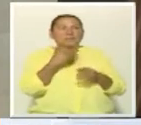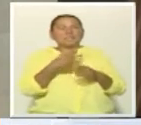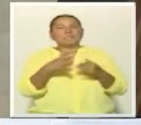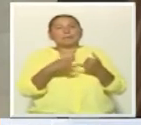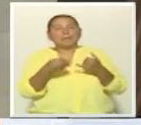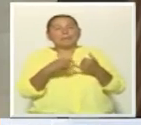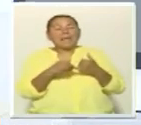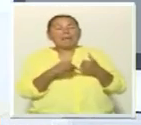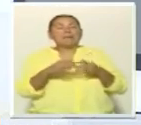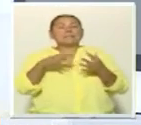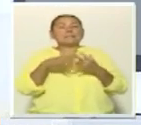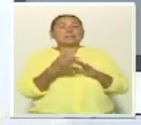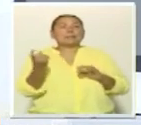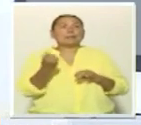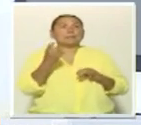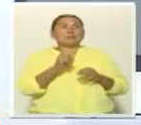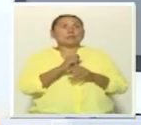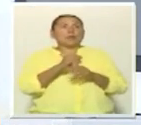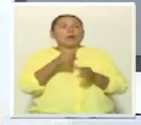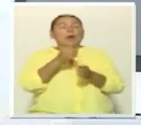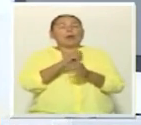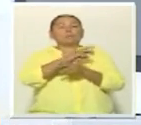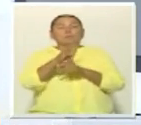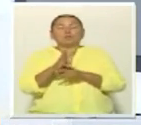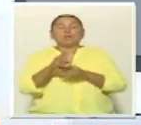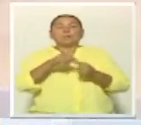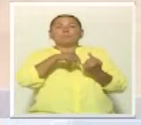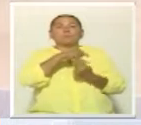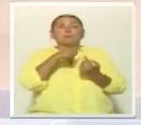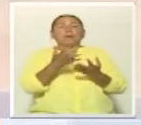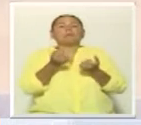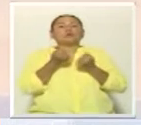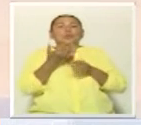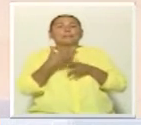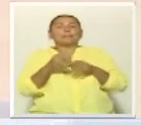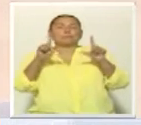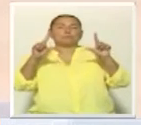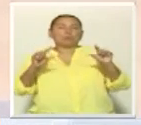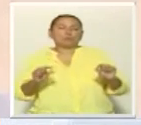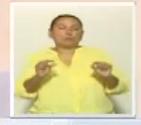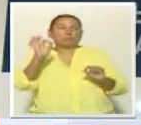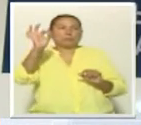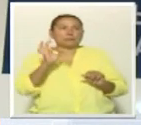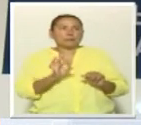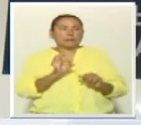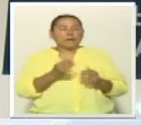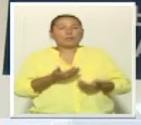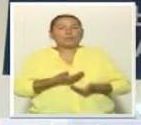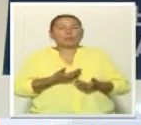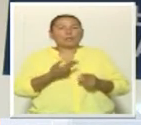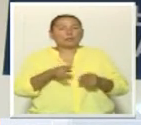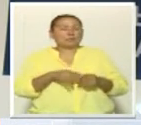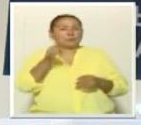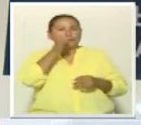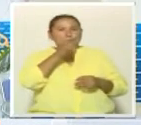и сельскохозяйственного субсидирования. Главный вопрос бизнесменов – как получить кредит с низкой процентной ставкой. Для жителей, которые